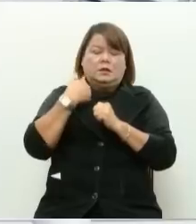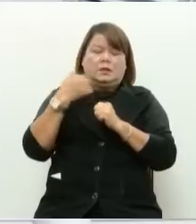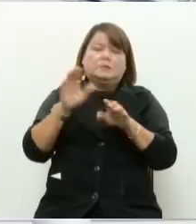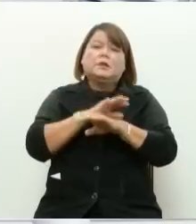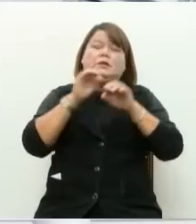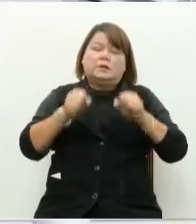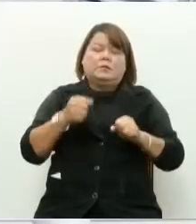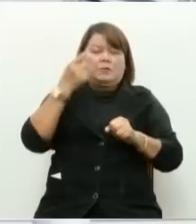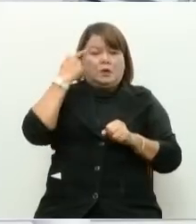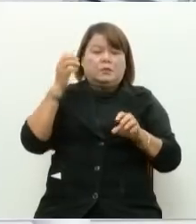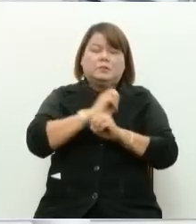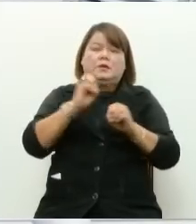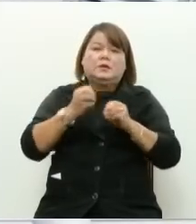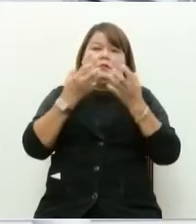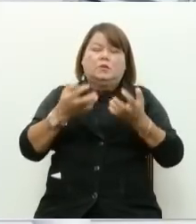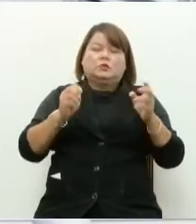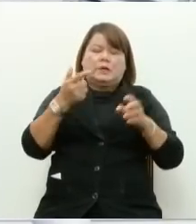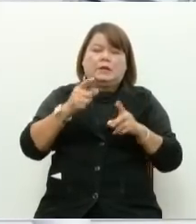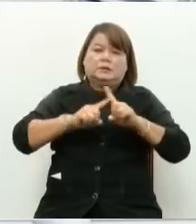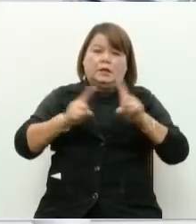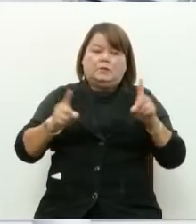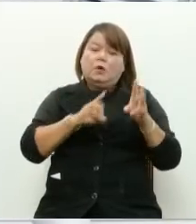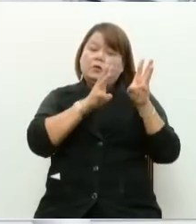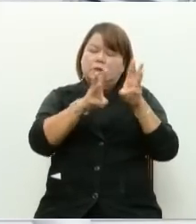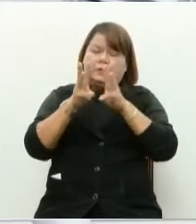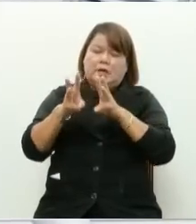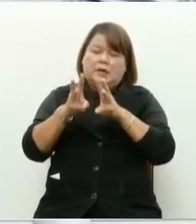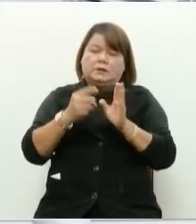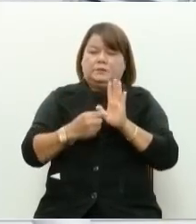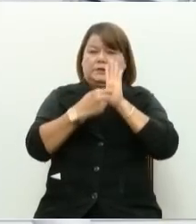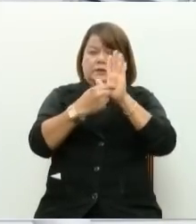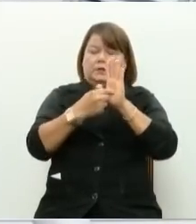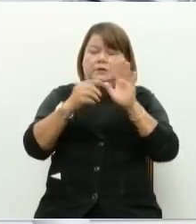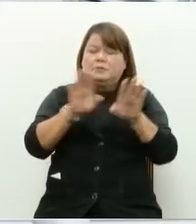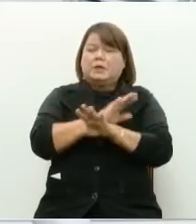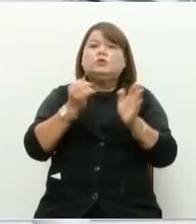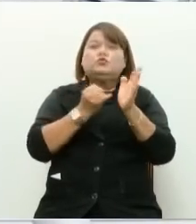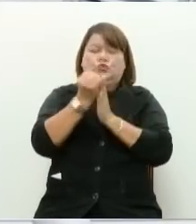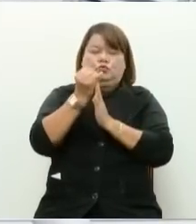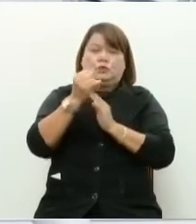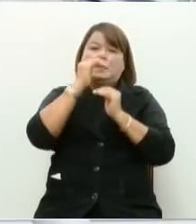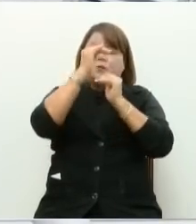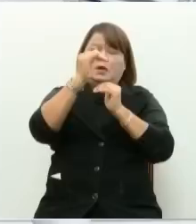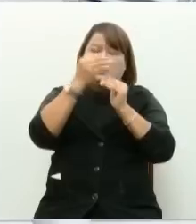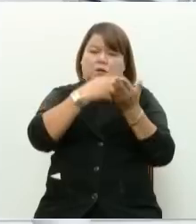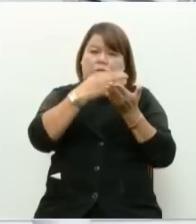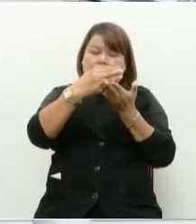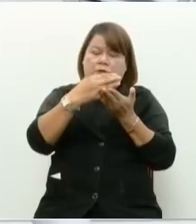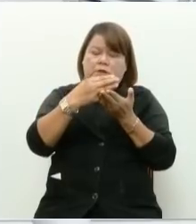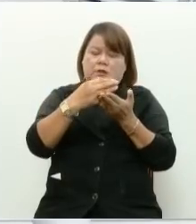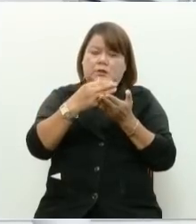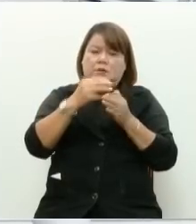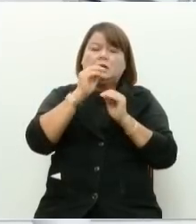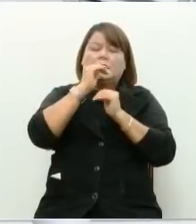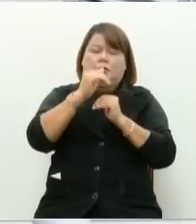ะไม่มีผลงานแต่อาจจะเป็นเพราะวิธีการในการนำเสนอไม่ถูกต้องตามหลักเกณฑ์และวิธีการที่กคส.กำหน